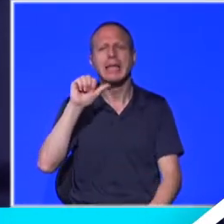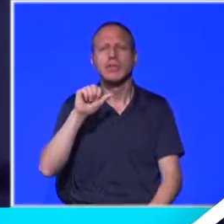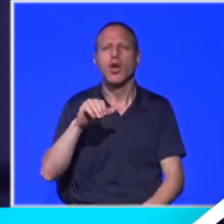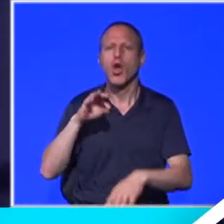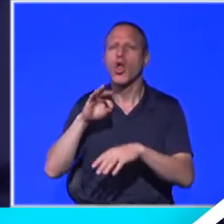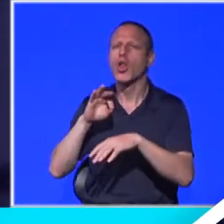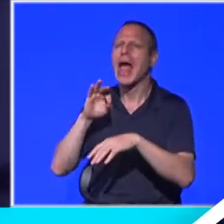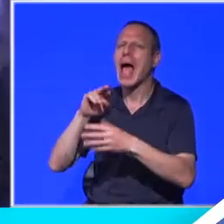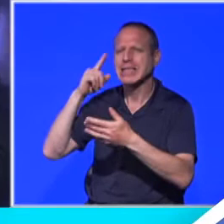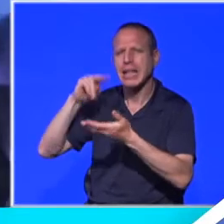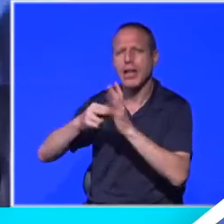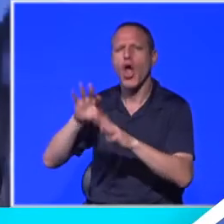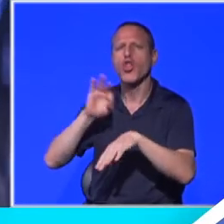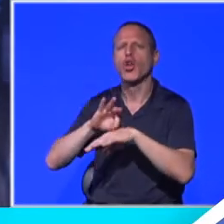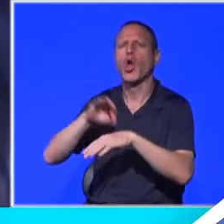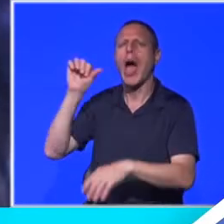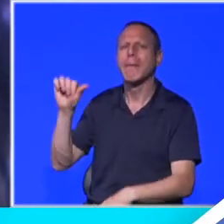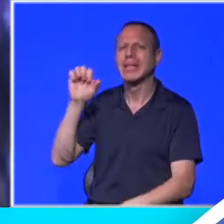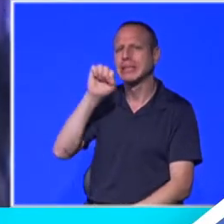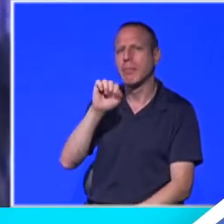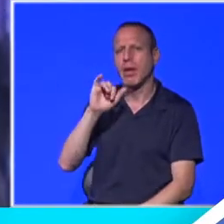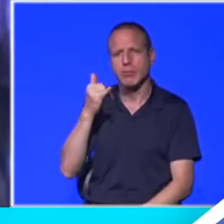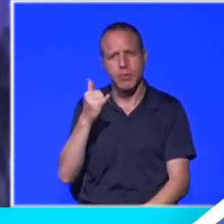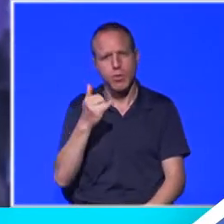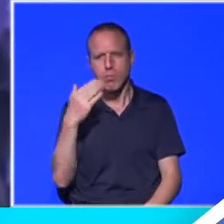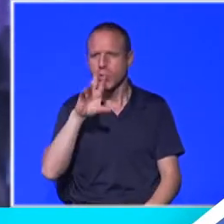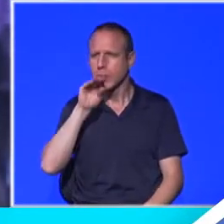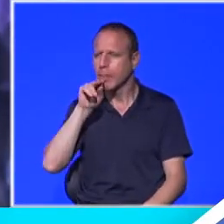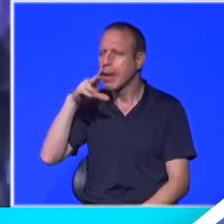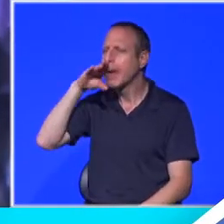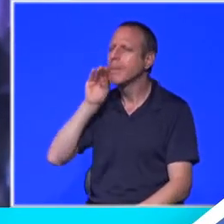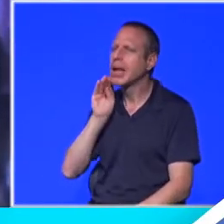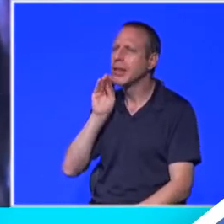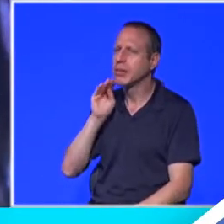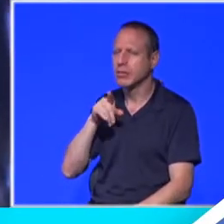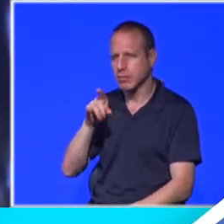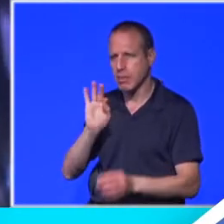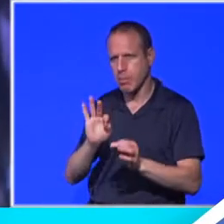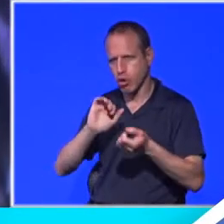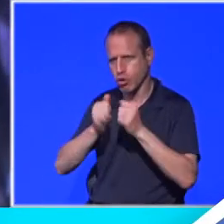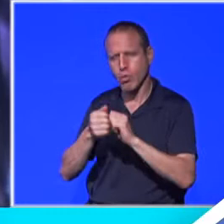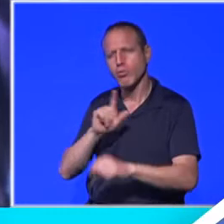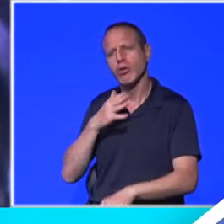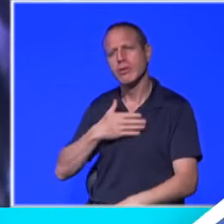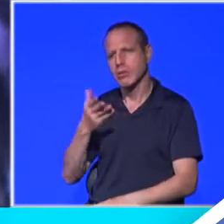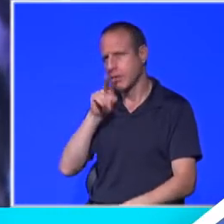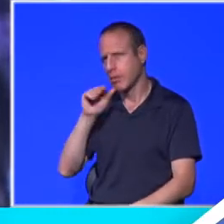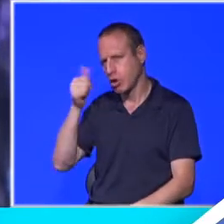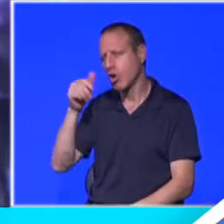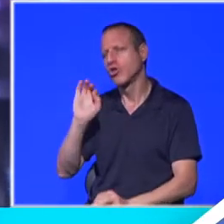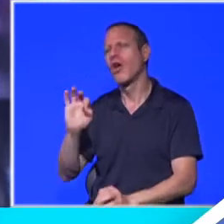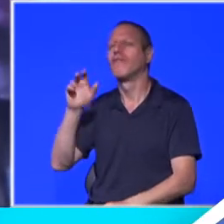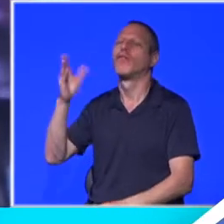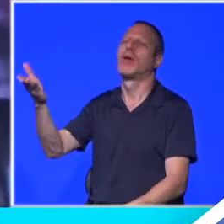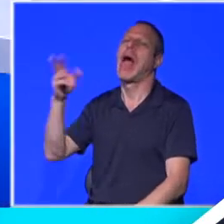סמכאי. נכון. בואו נדבר על ג'ו ביידן. זה באמת שינוי, מי שירצה יפרוץ ראשון. טוב, נו,